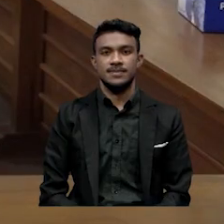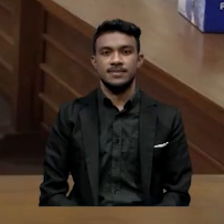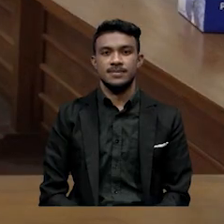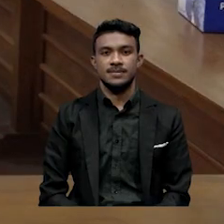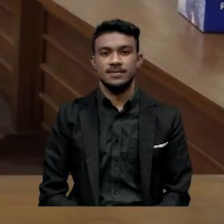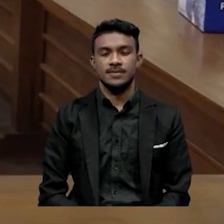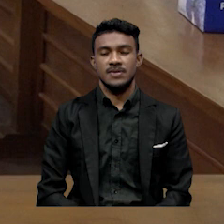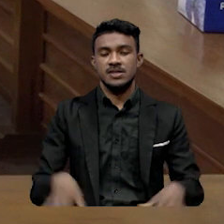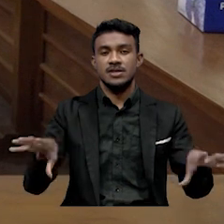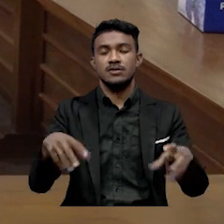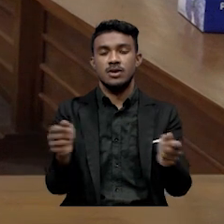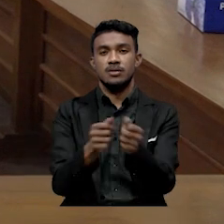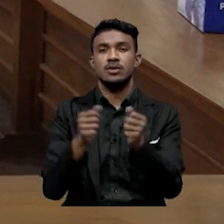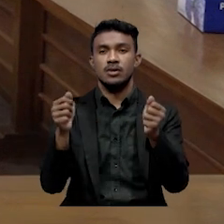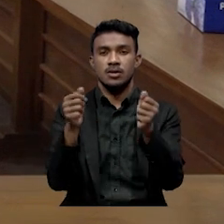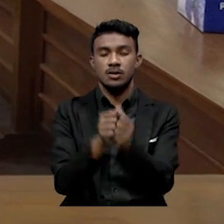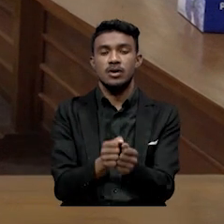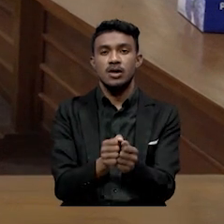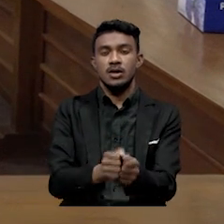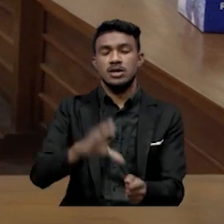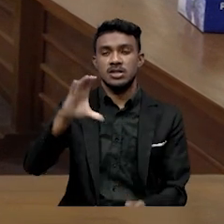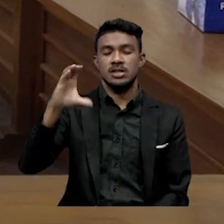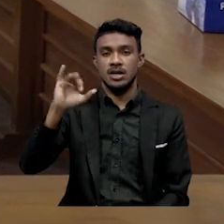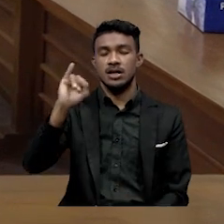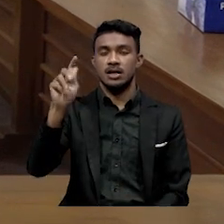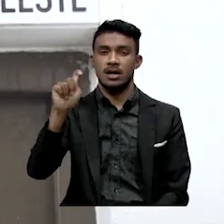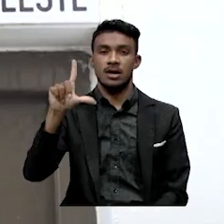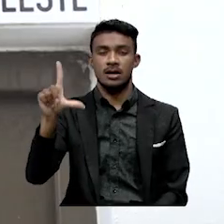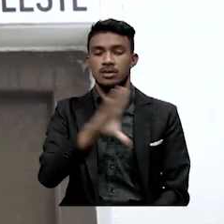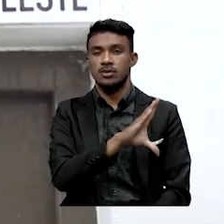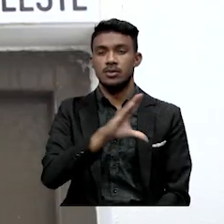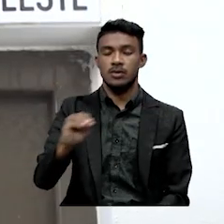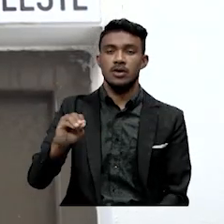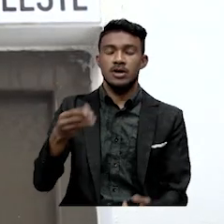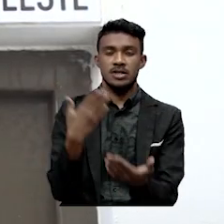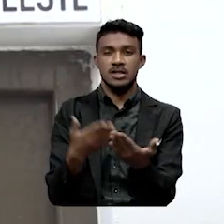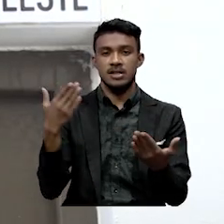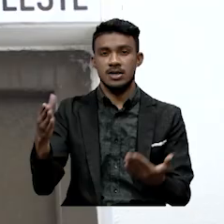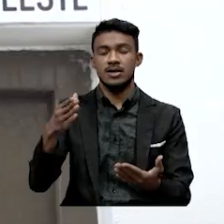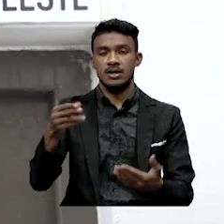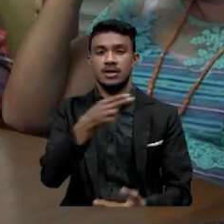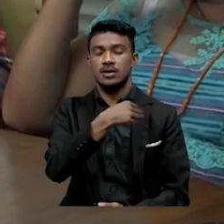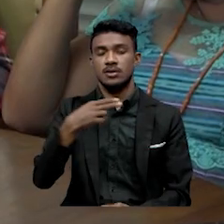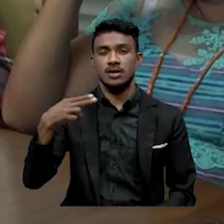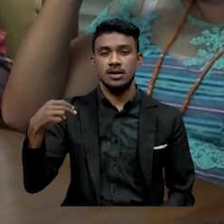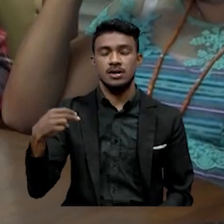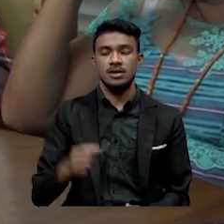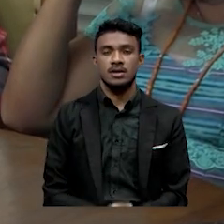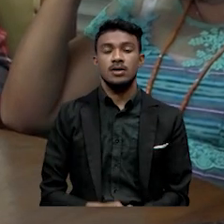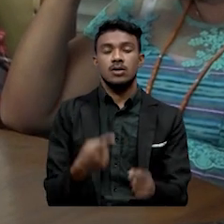operation service unai Halloween rekam rekomendasi industri Timor Leste Homer commerce industri Timur residental Kupang Indonesia